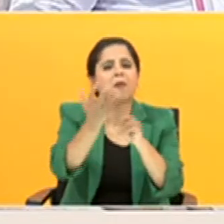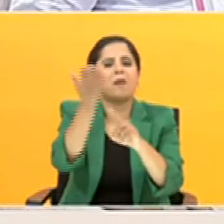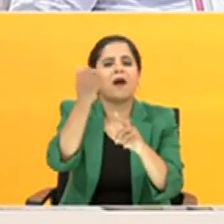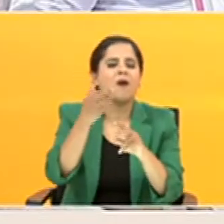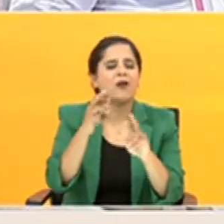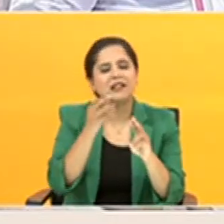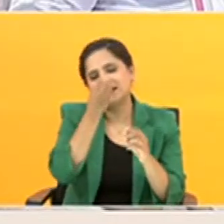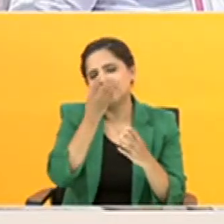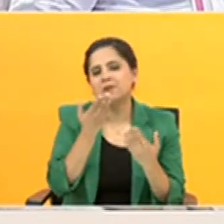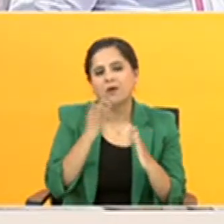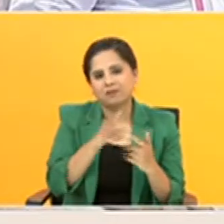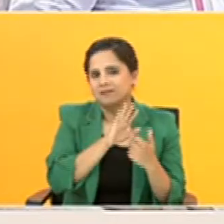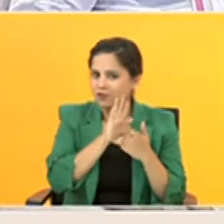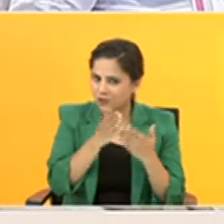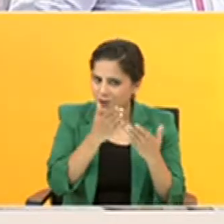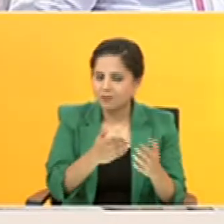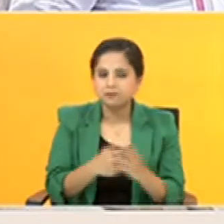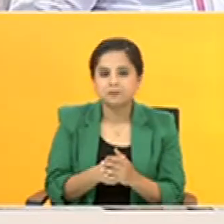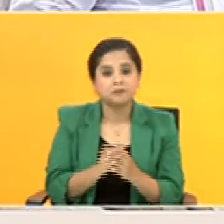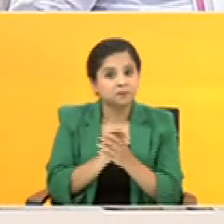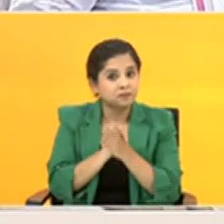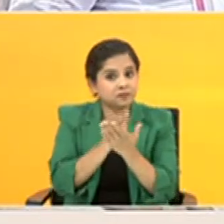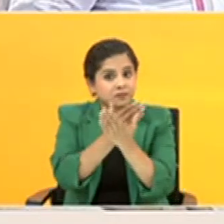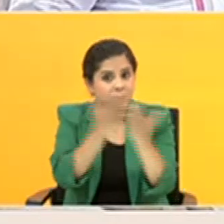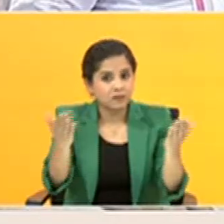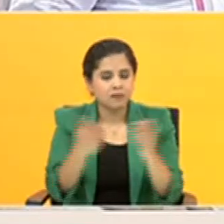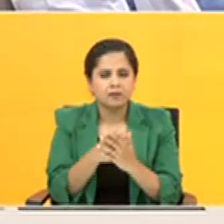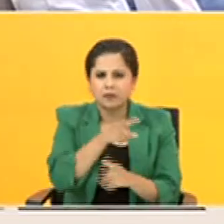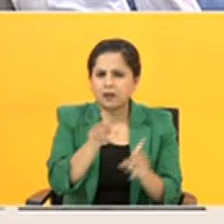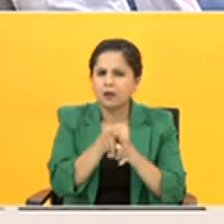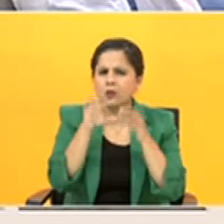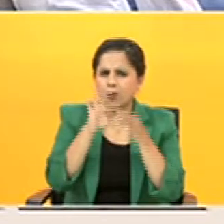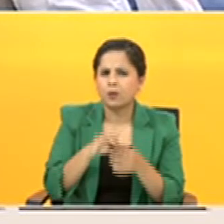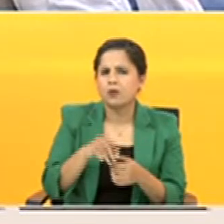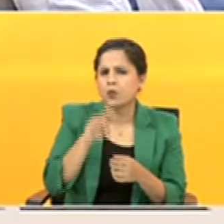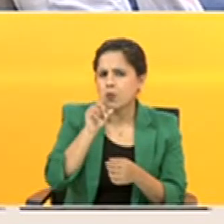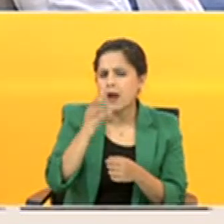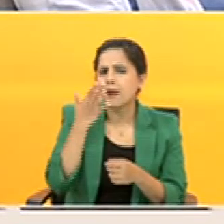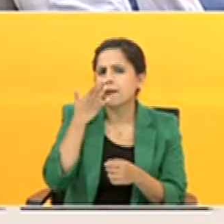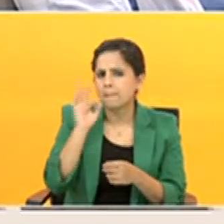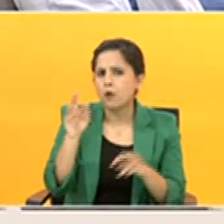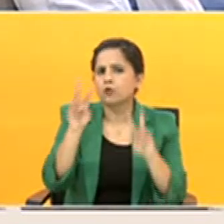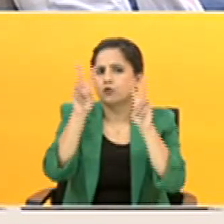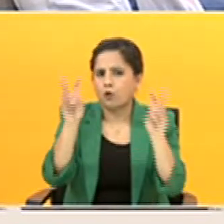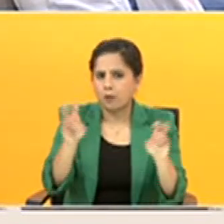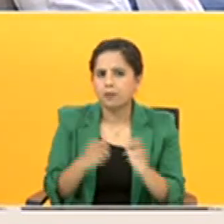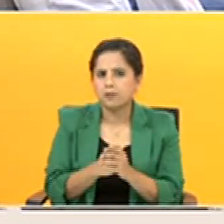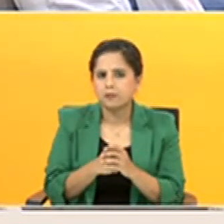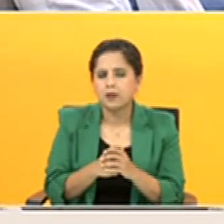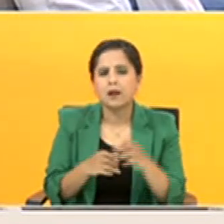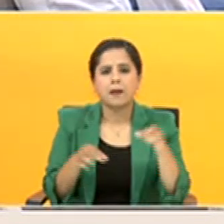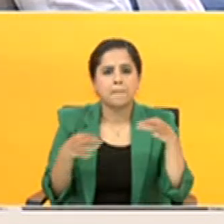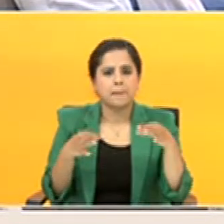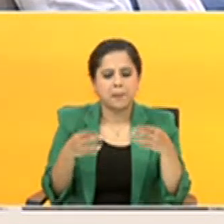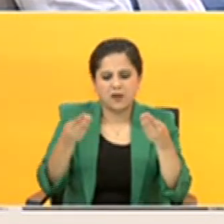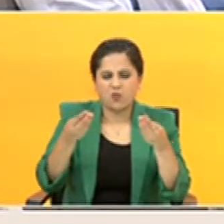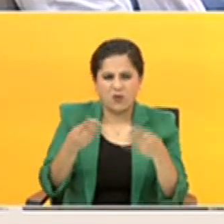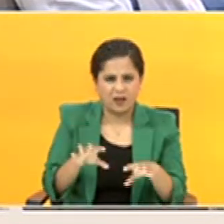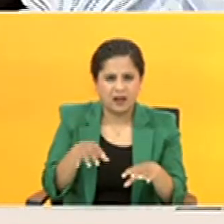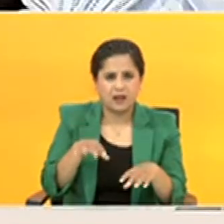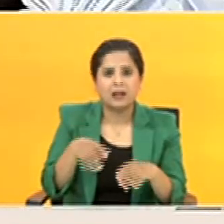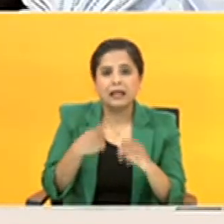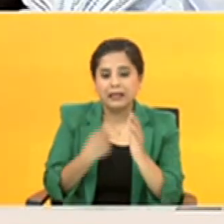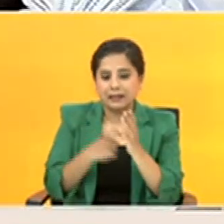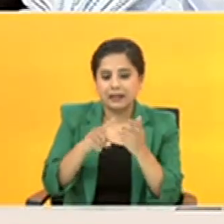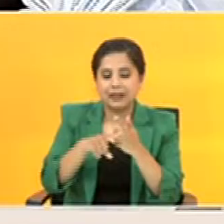जाते हैं। साथियों, इसी से जुड़ा एक और जरूरी विषय है पेपर वेस्ट और